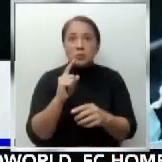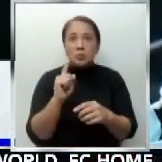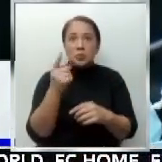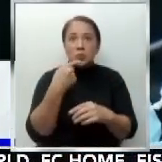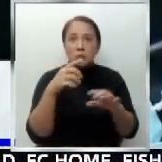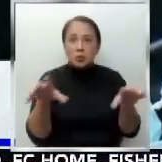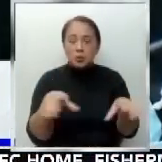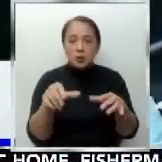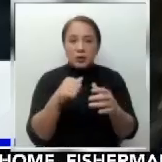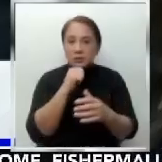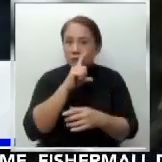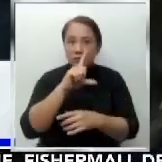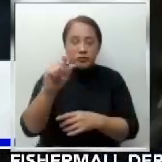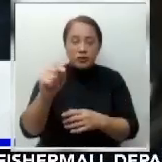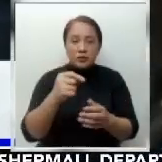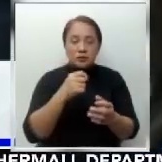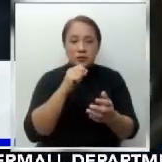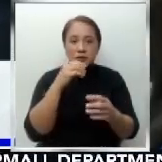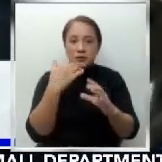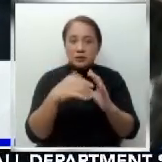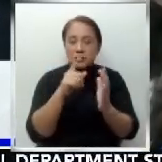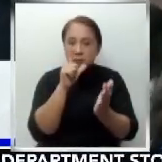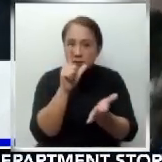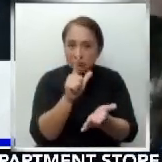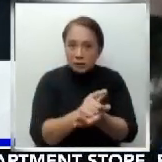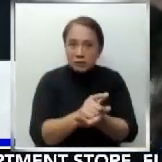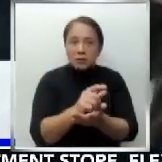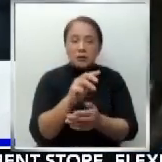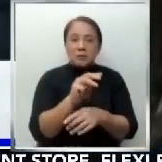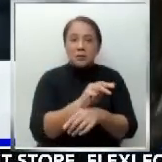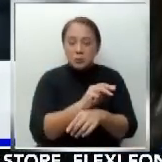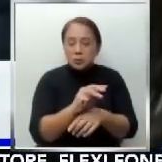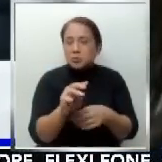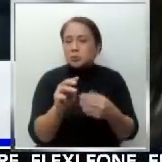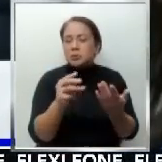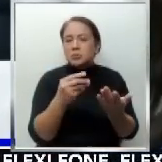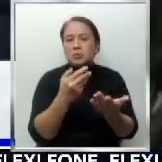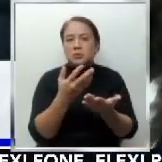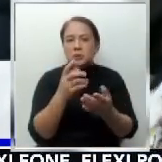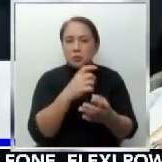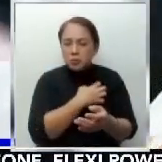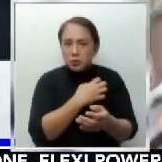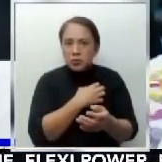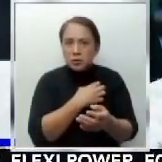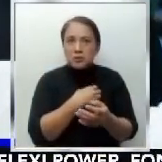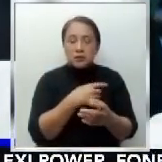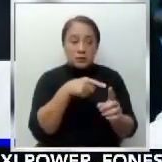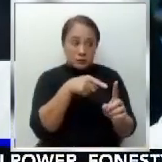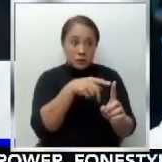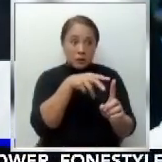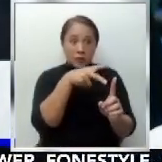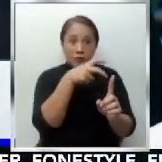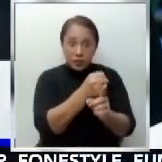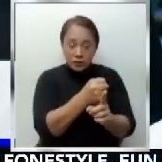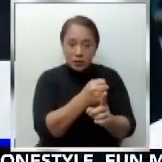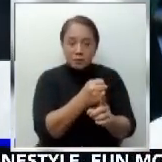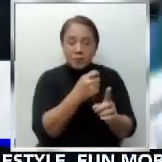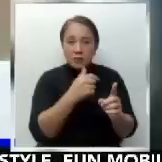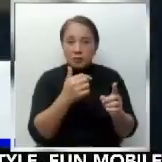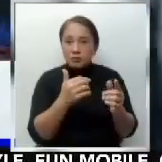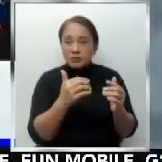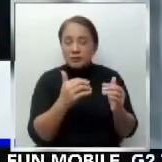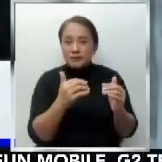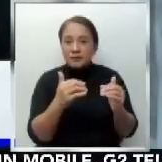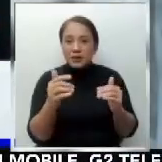agad nasusulatan sa ministry, hindi naman nasusulatan sa pulis. Kaya nangyayari, siya na yung nabiktima, pag naunahan pa, kakasuhan pa ng